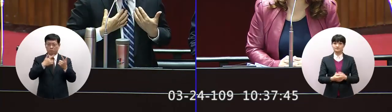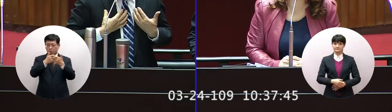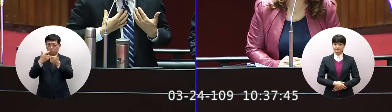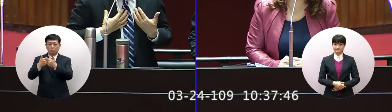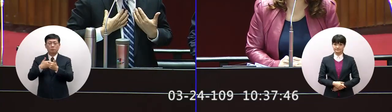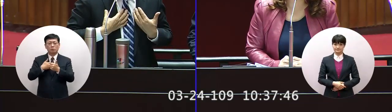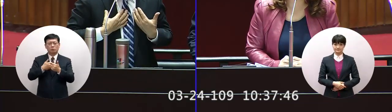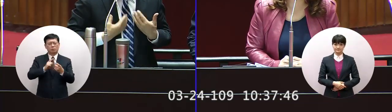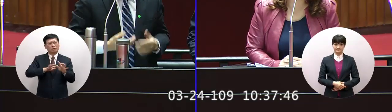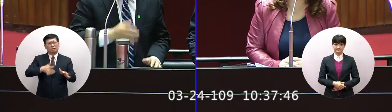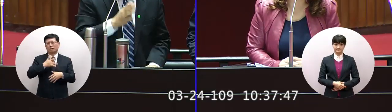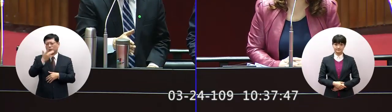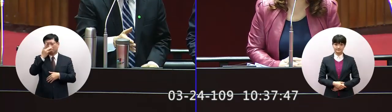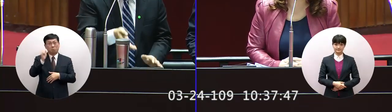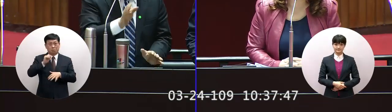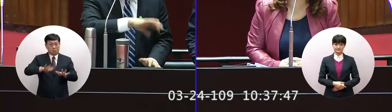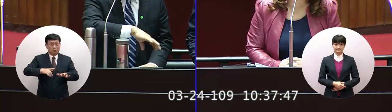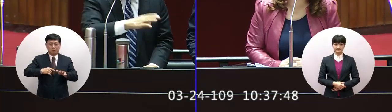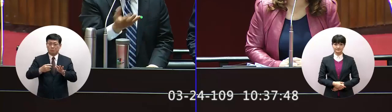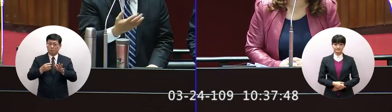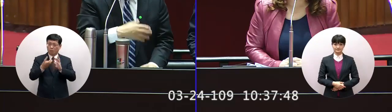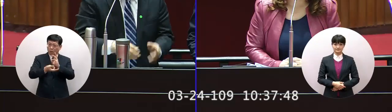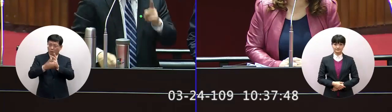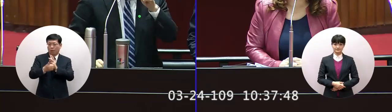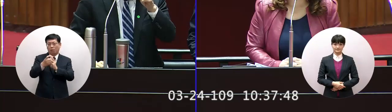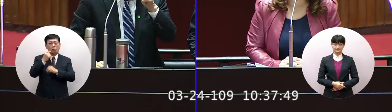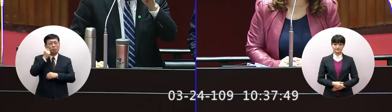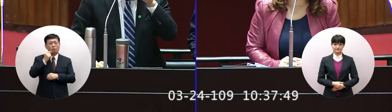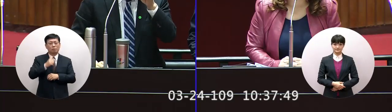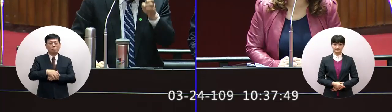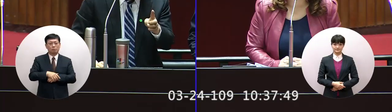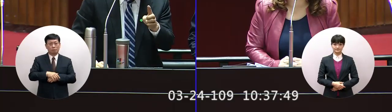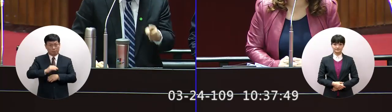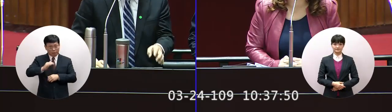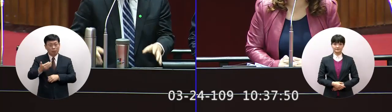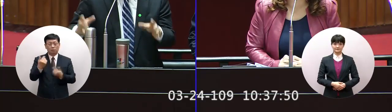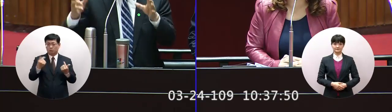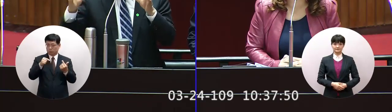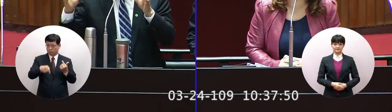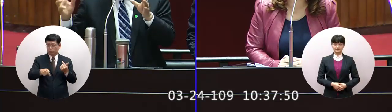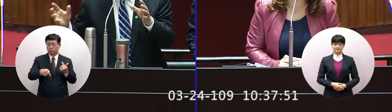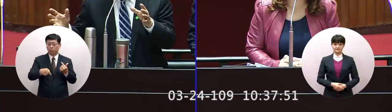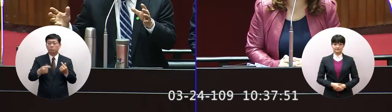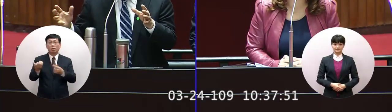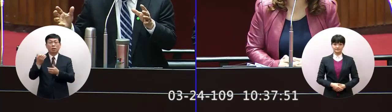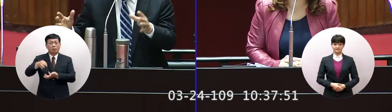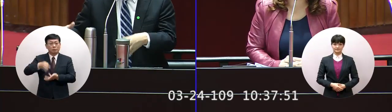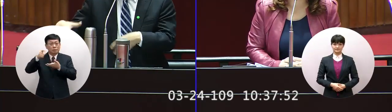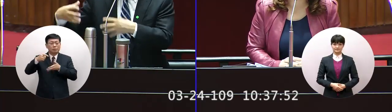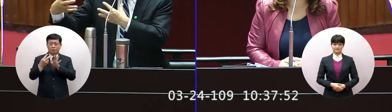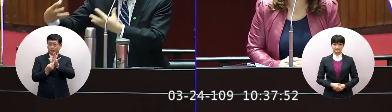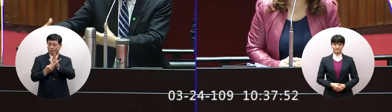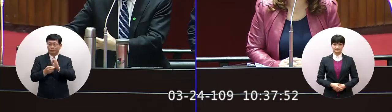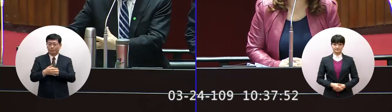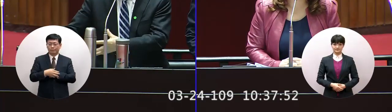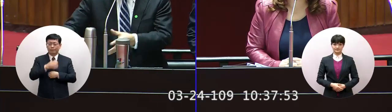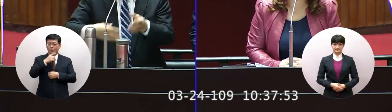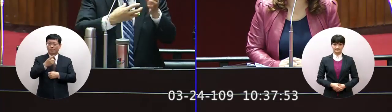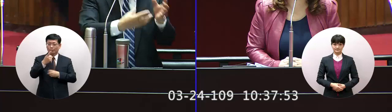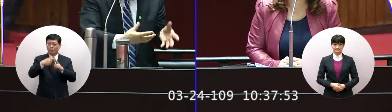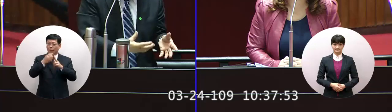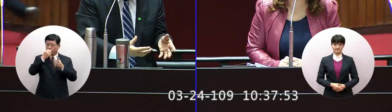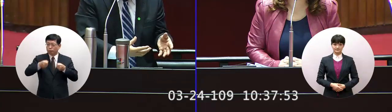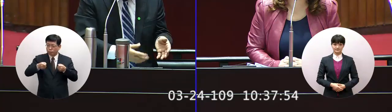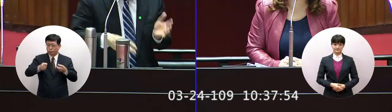案，我比较不方便说在这里讲怎么样。但这一次以委员刚才举的例，小吃摊